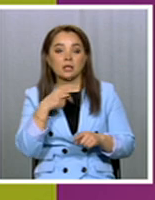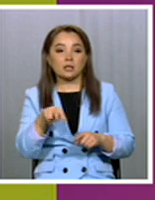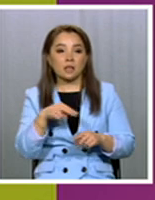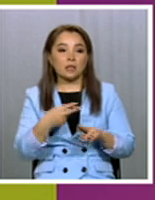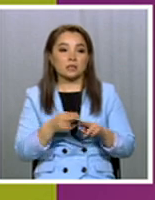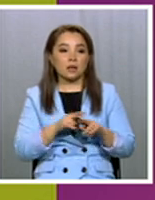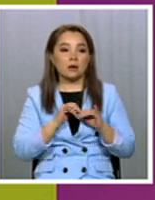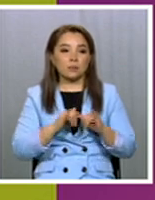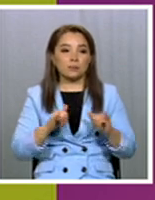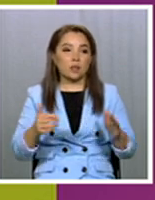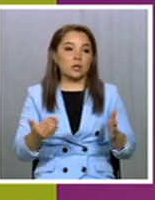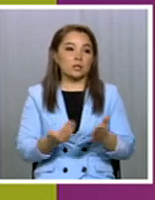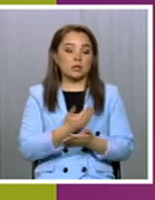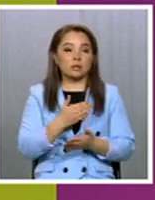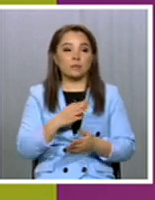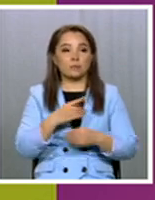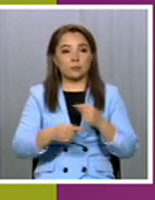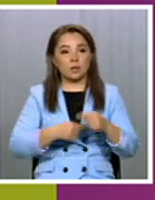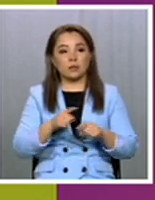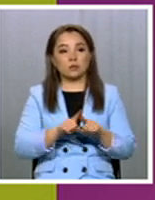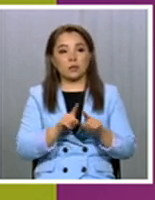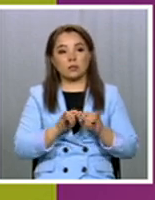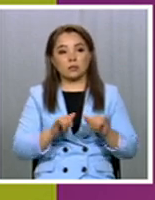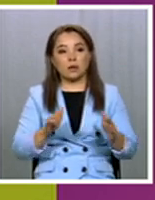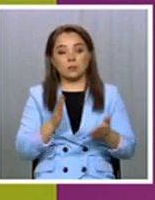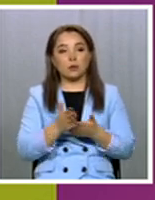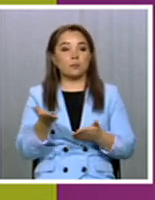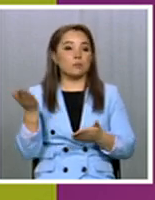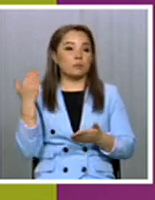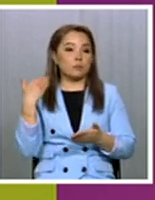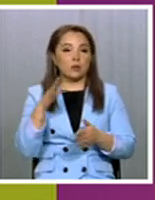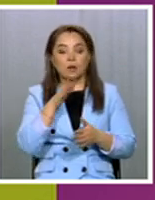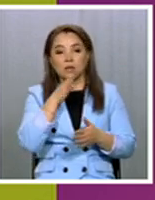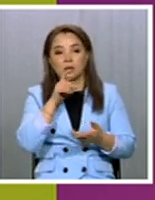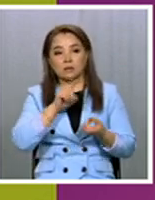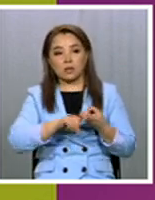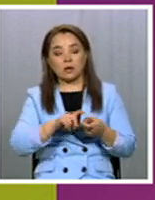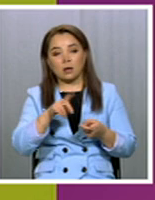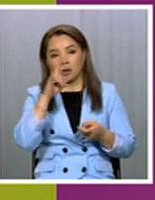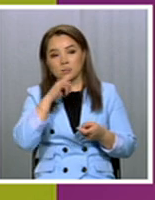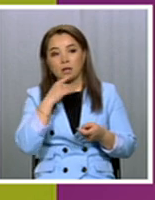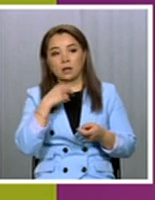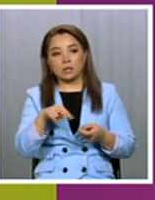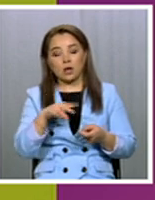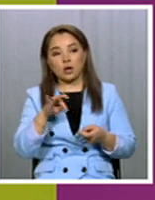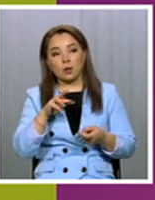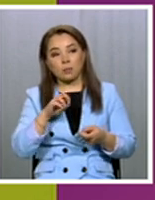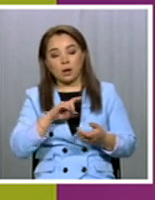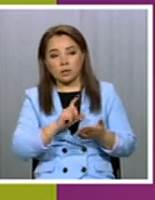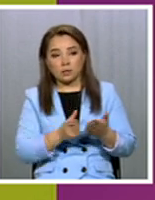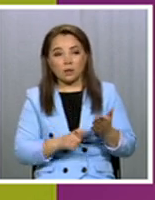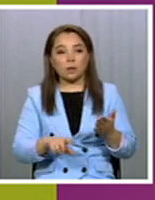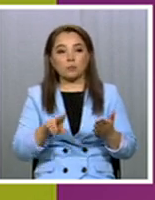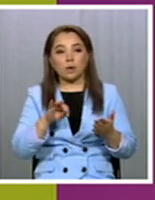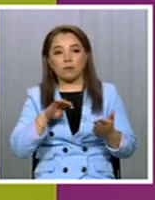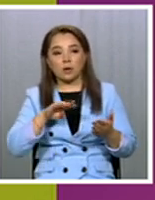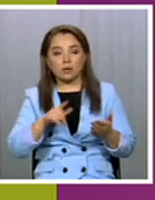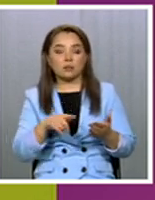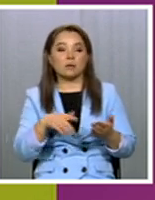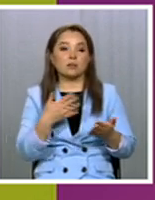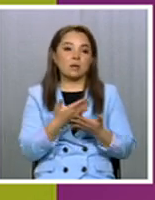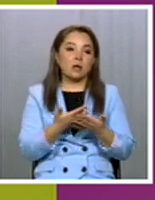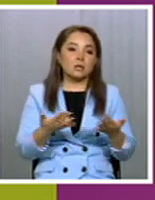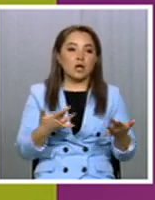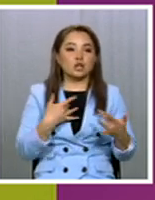қарқын, жаңа леп алып келді. Бұрын-соңды қазақ әдебиетінде болмаған роман, повест, новелла сынды